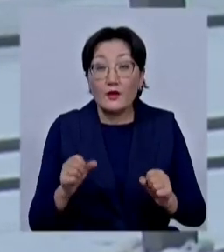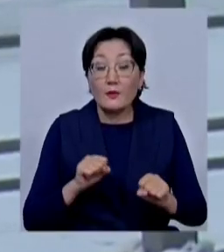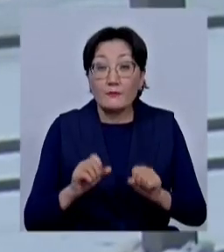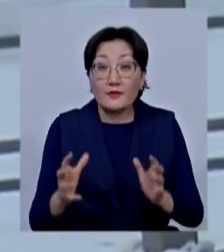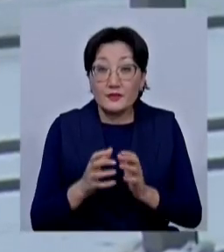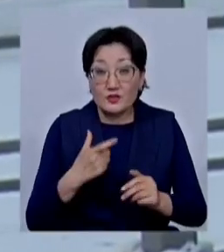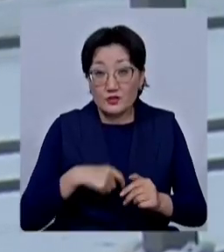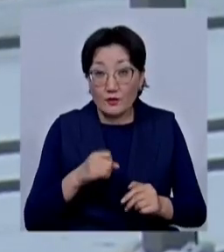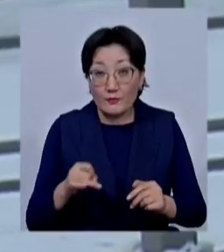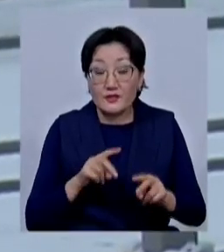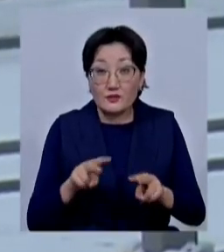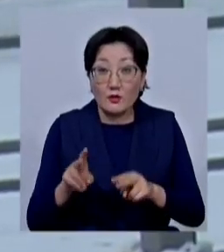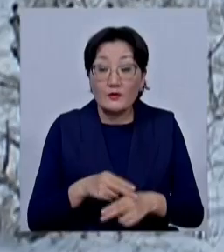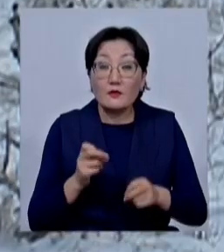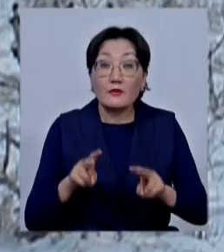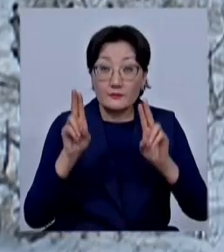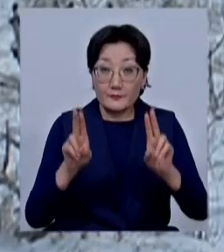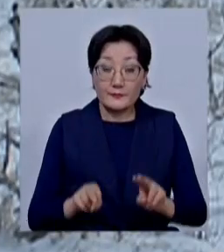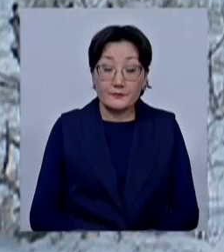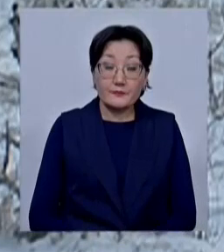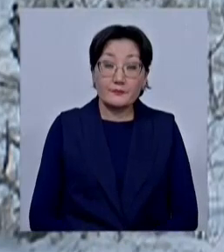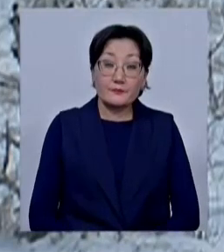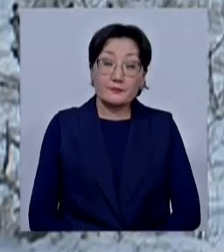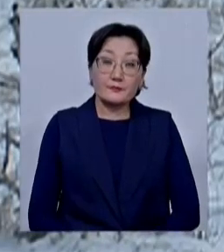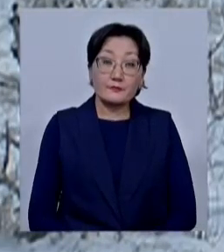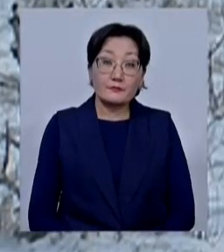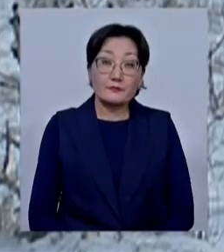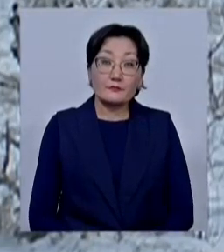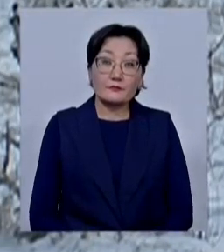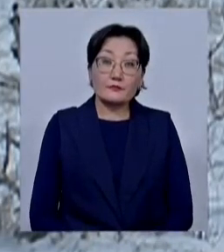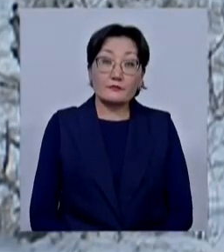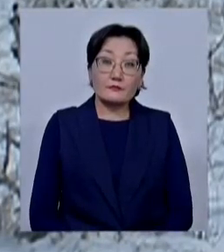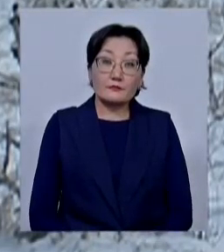и соблюдать меры безопасности. Денис Земцов, Мурат Тайжанов, телеканал «Алмата».